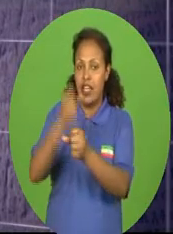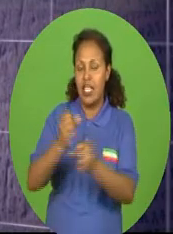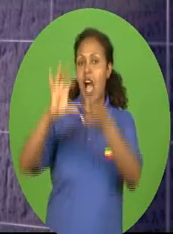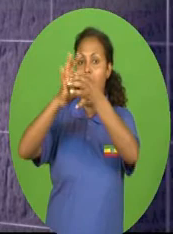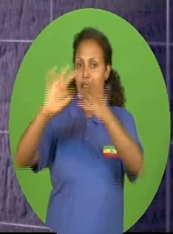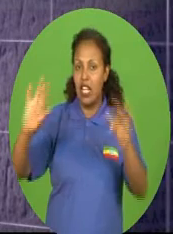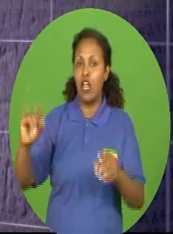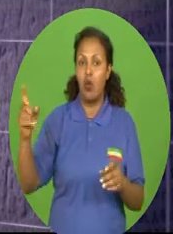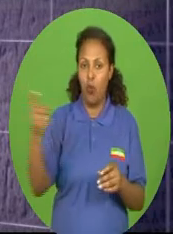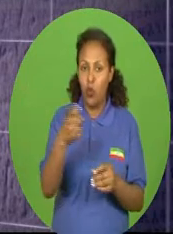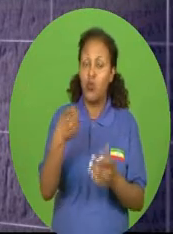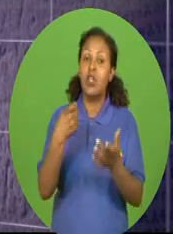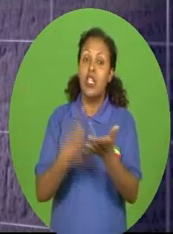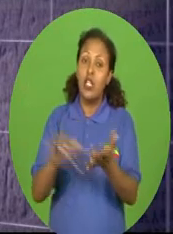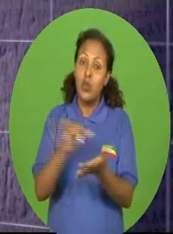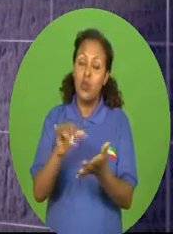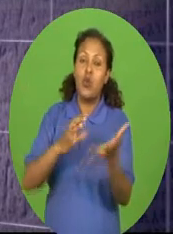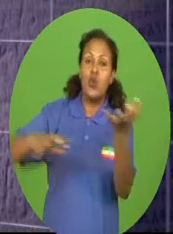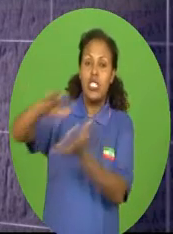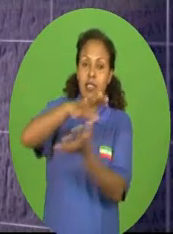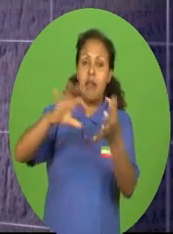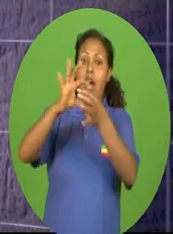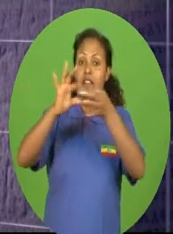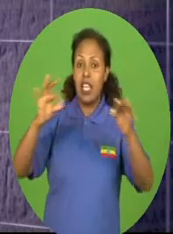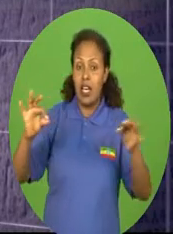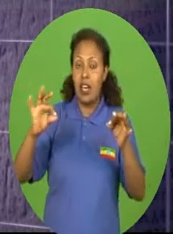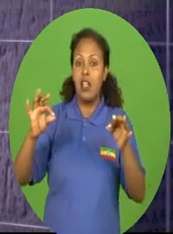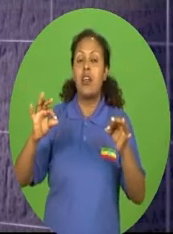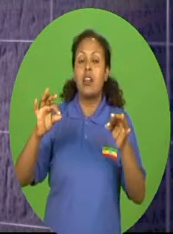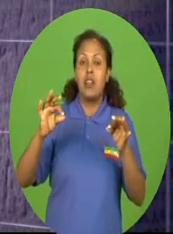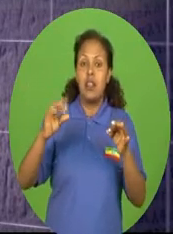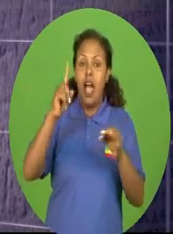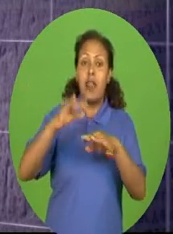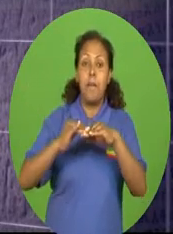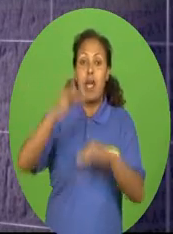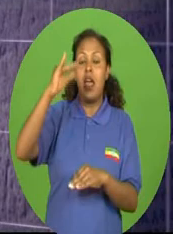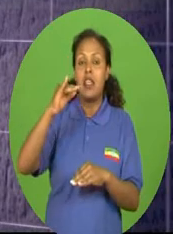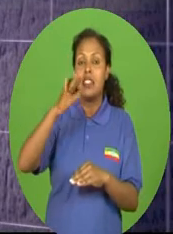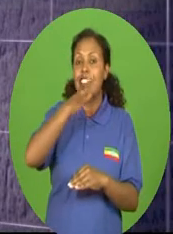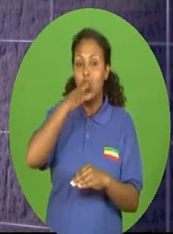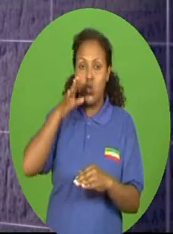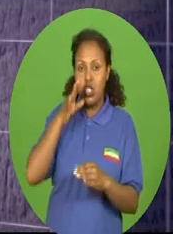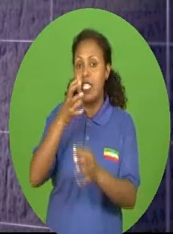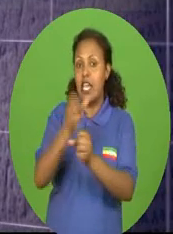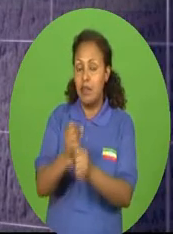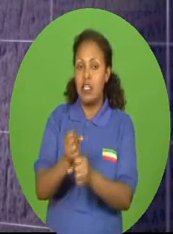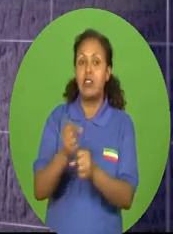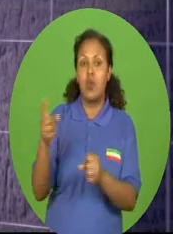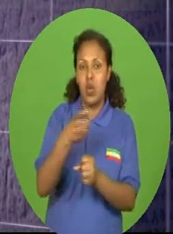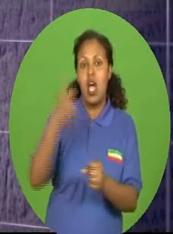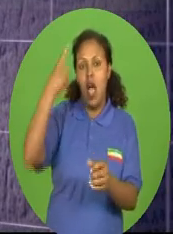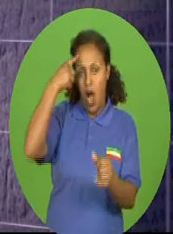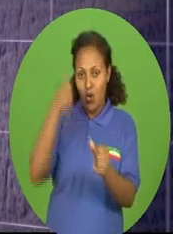የያዘ አረፍተ ነገር መሆኑን እንዲሁም ውስብስብ አረፍተ ነገር በአንጻሩ ከአንድ በላይ ግሶችን የሚይዝ